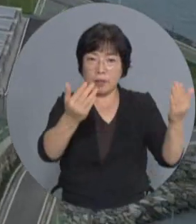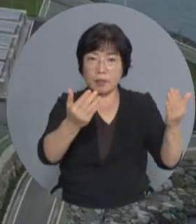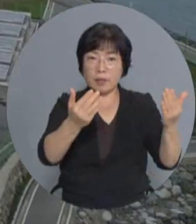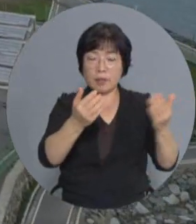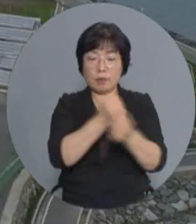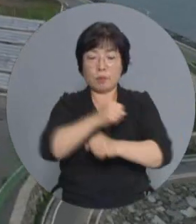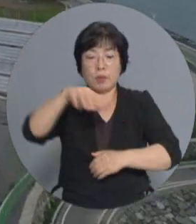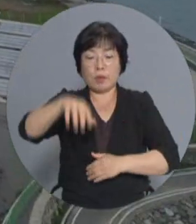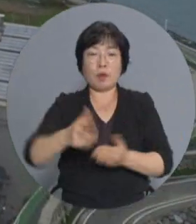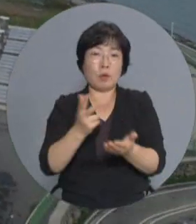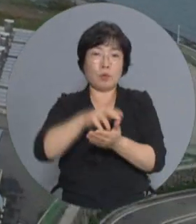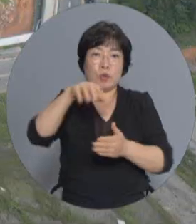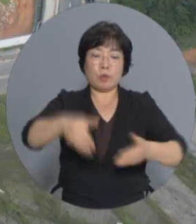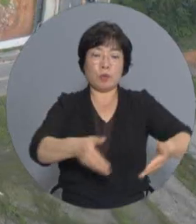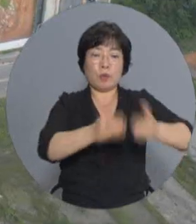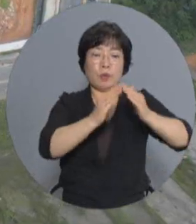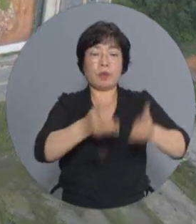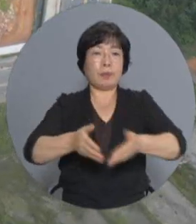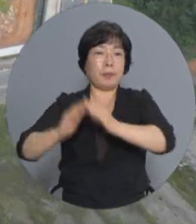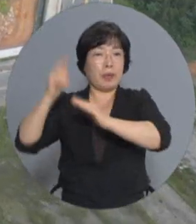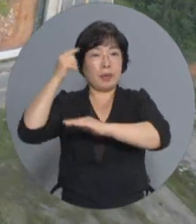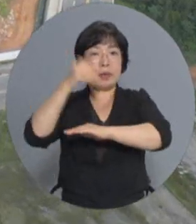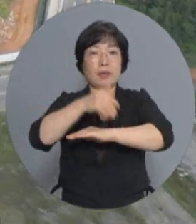광장 주차장 등을 조성하게 됩니다